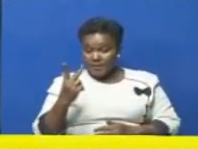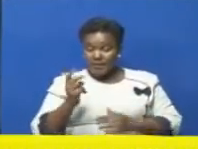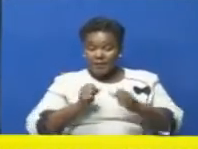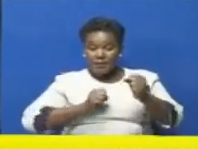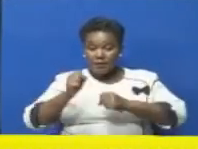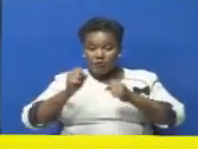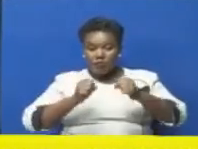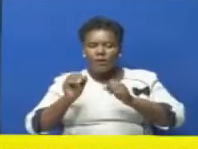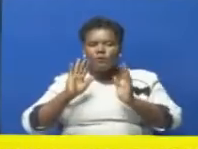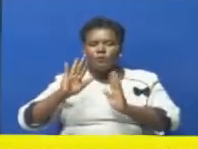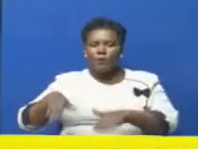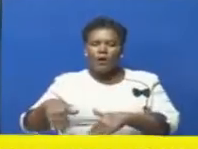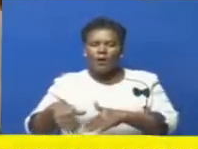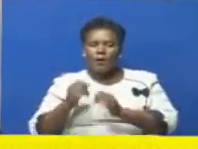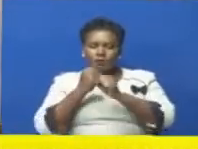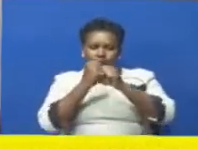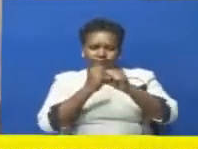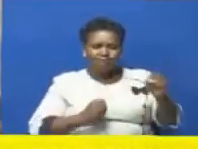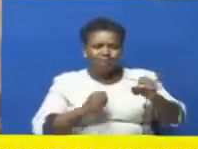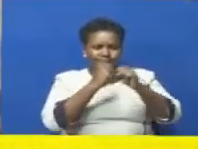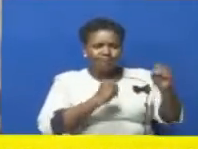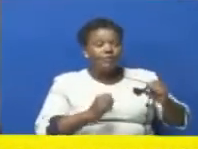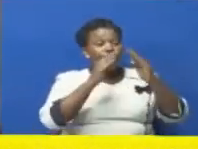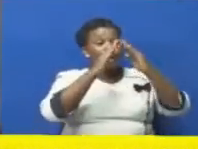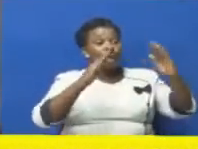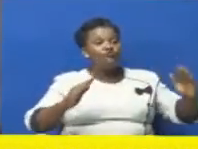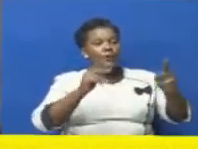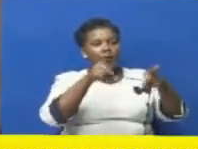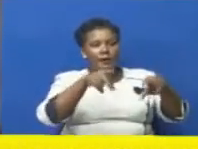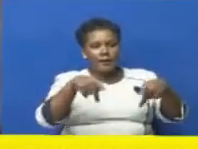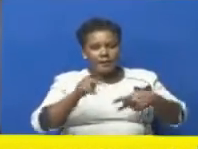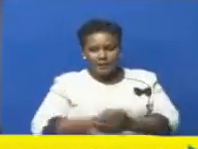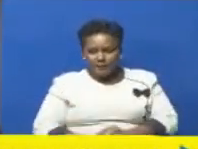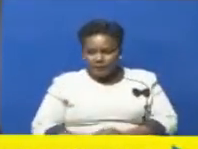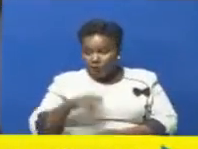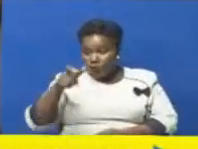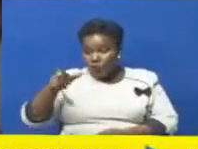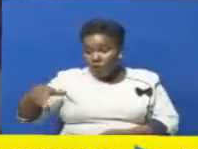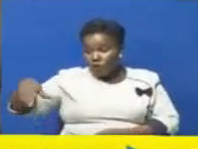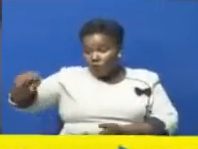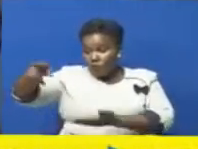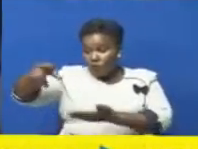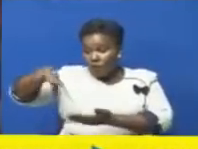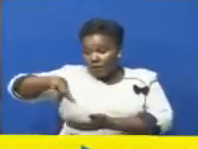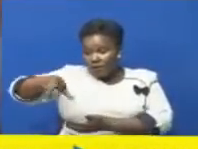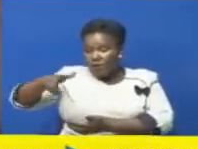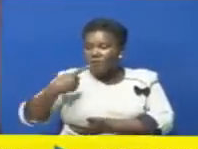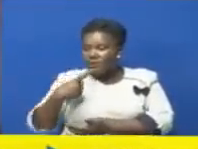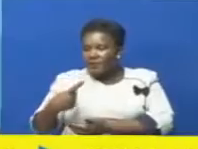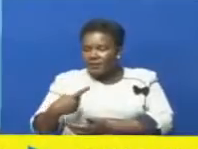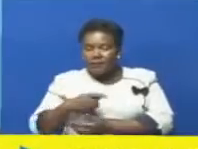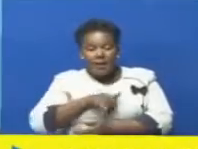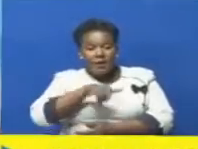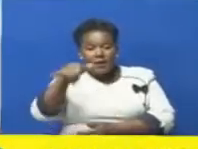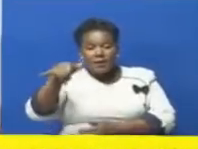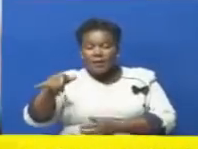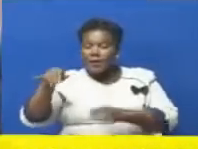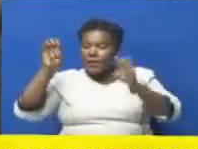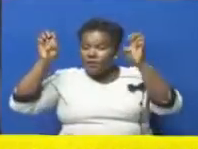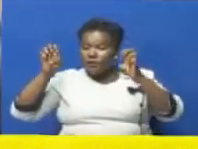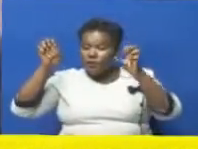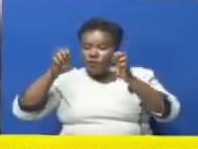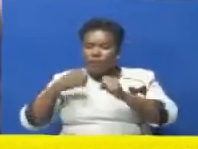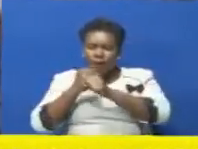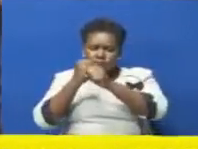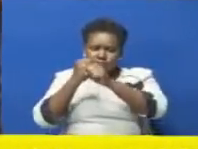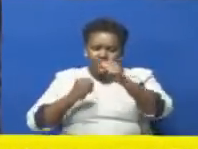kuacha kushambulia makazi ya watu. Wakazi katika jimbo hilo wamesema ndege za kivita za Ethiopia zimeshambulia soko katika mji huo